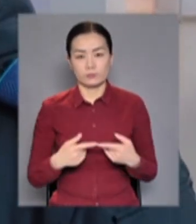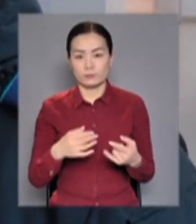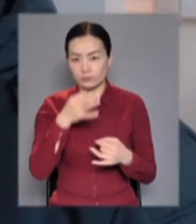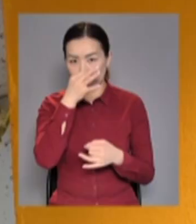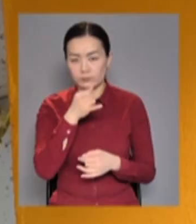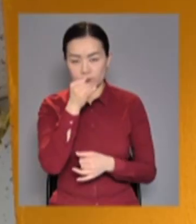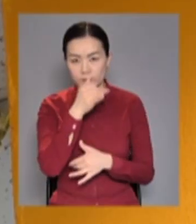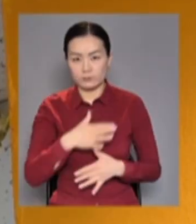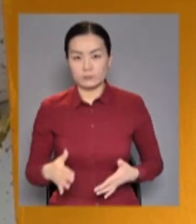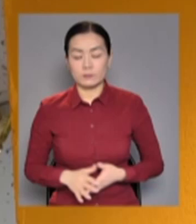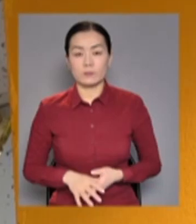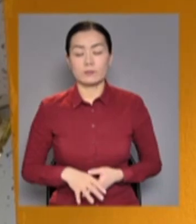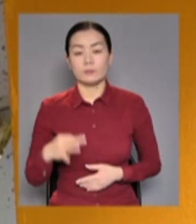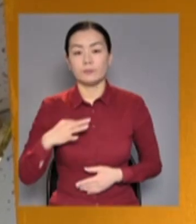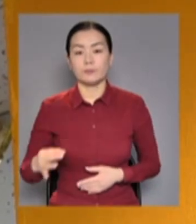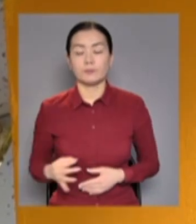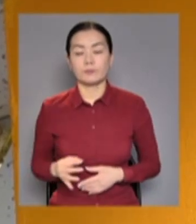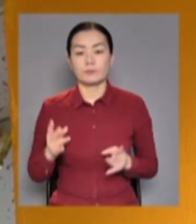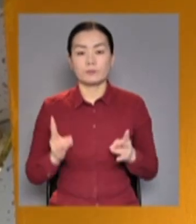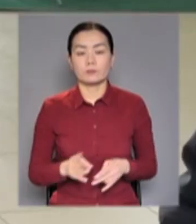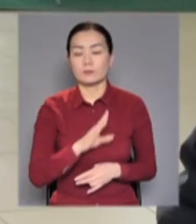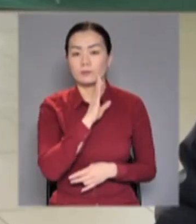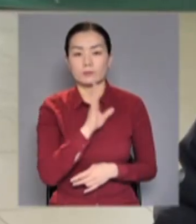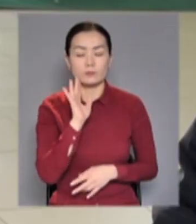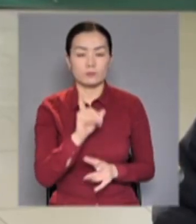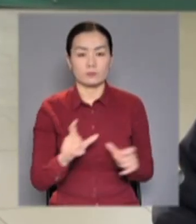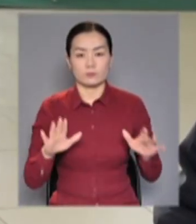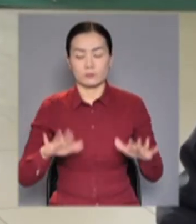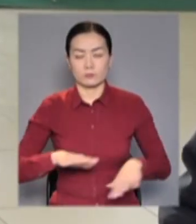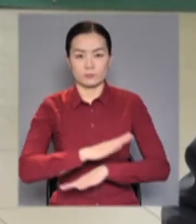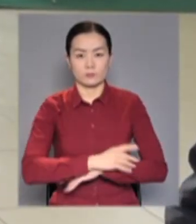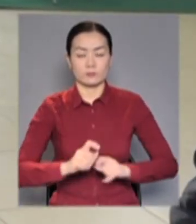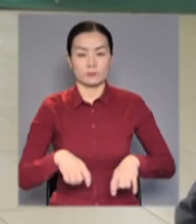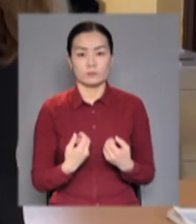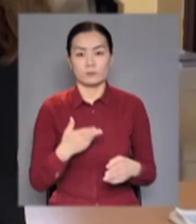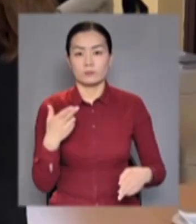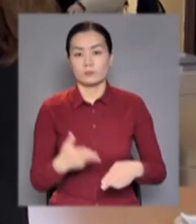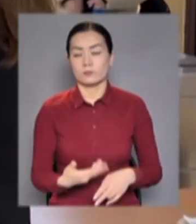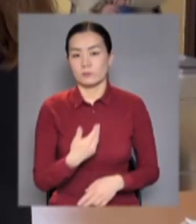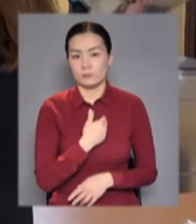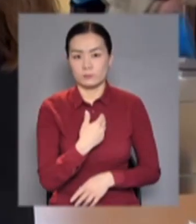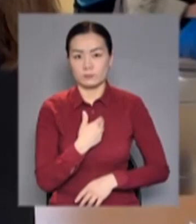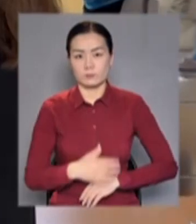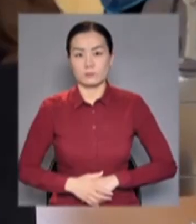ештеңе айта алмаймын сізге. Ұл үшін шырпыр болған келіншек оқу ордасындағы тәртіпсіздікке тосқауыл қоюды